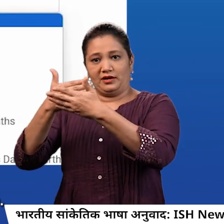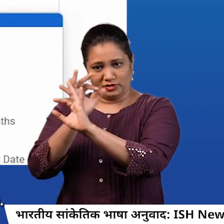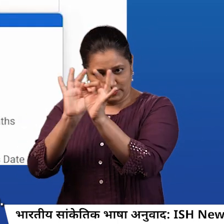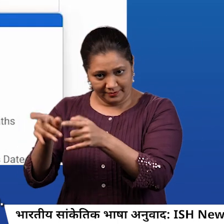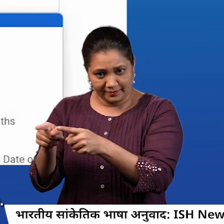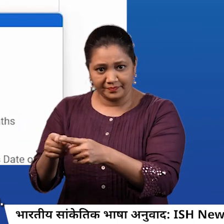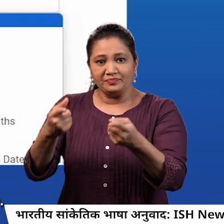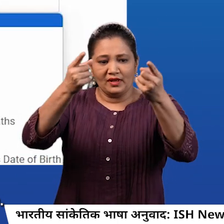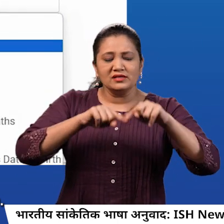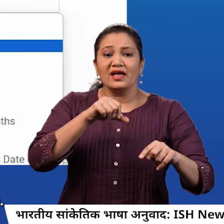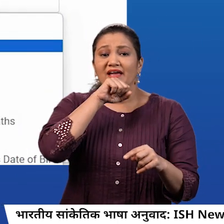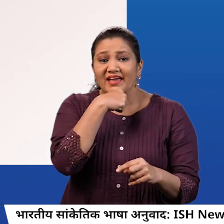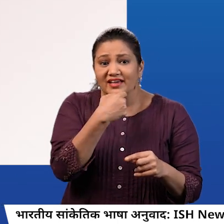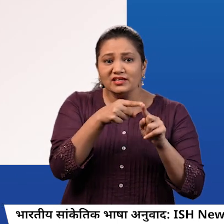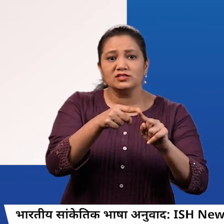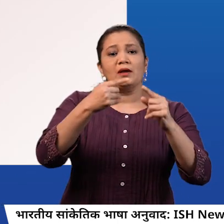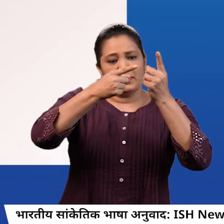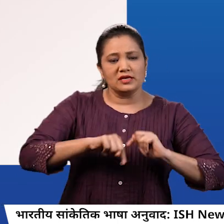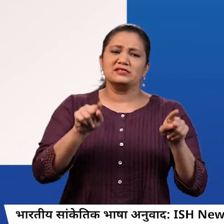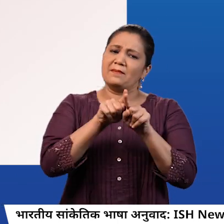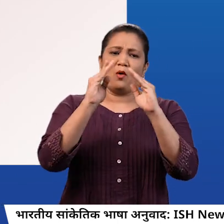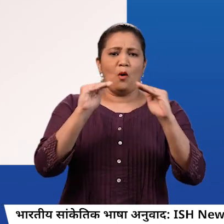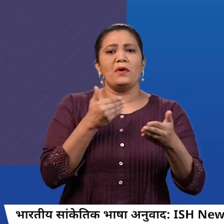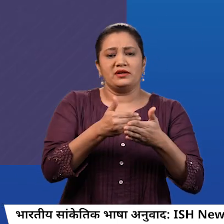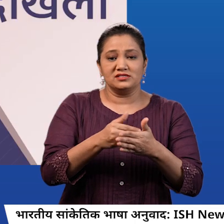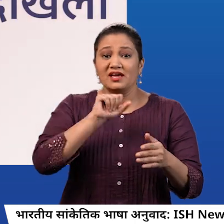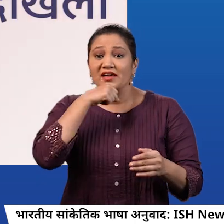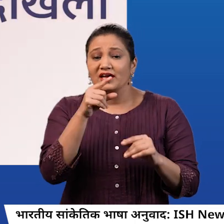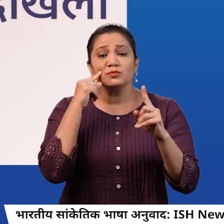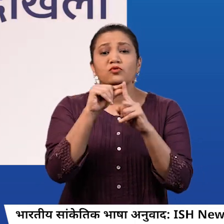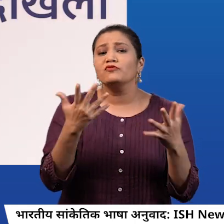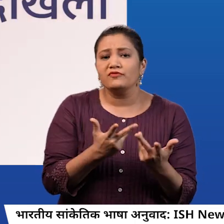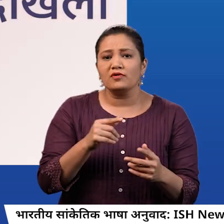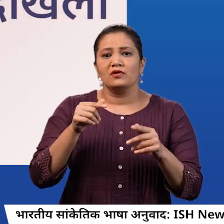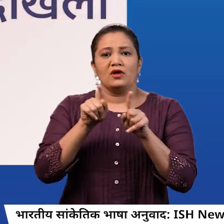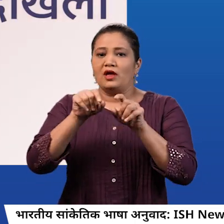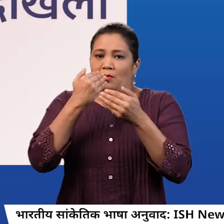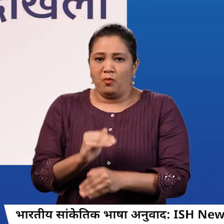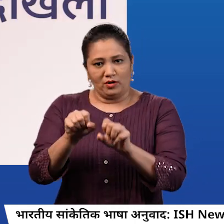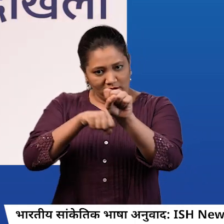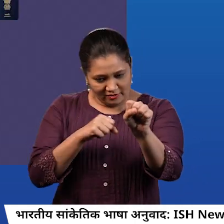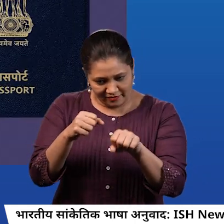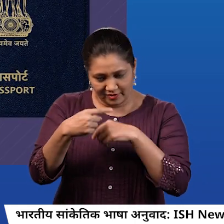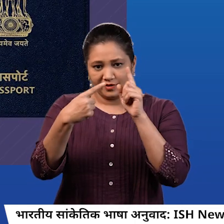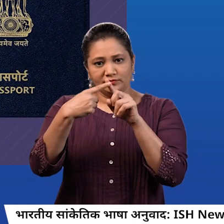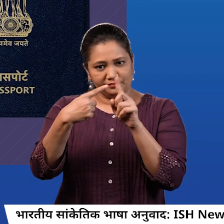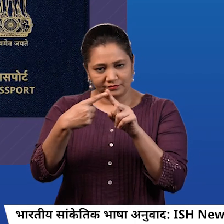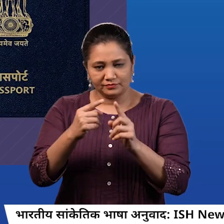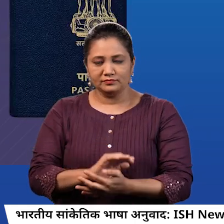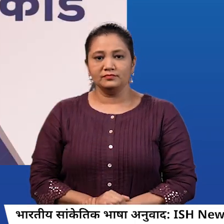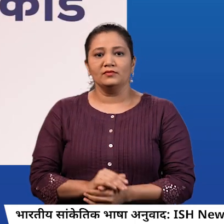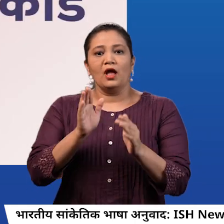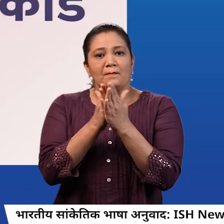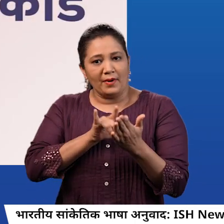वयाचा आणि निवासाचा पुरावा द्यायचा आहे. वयाचा पुरावा म्हणून आपण अधिकारक्षम यंत्रणांनी वितरित केलेला जन्माचा दाखला, भारतीय